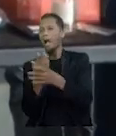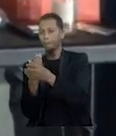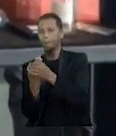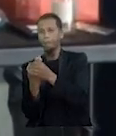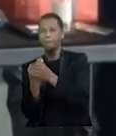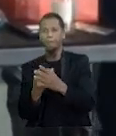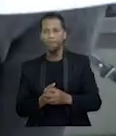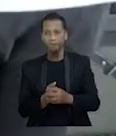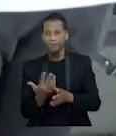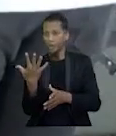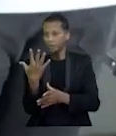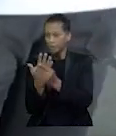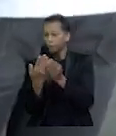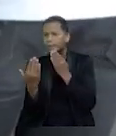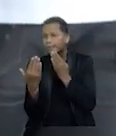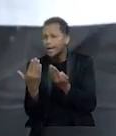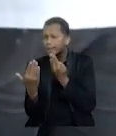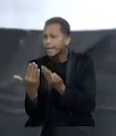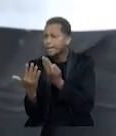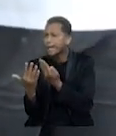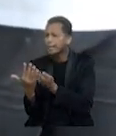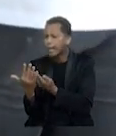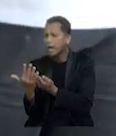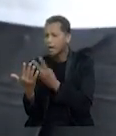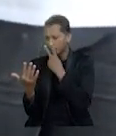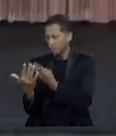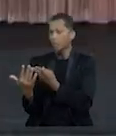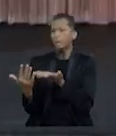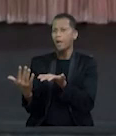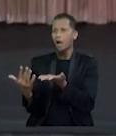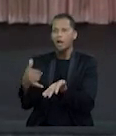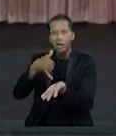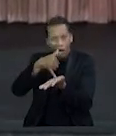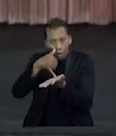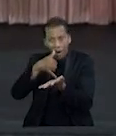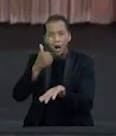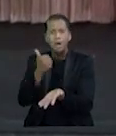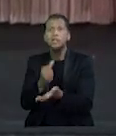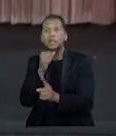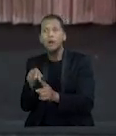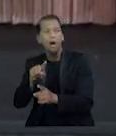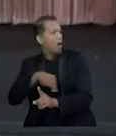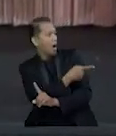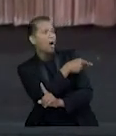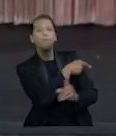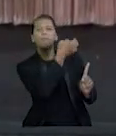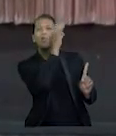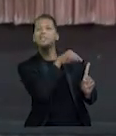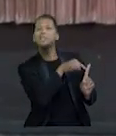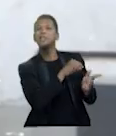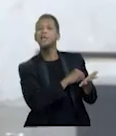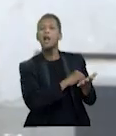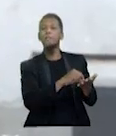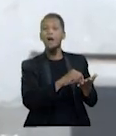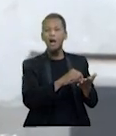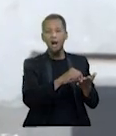dari keterangan para pelaku polisi mendapati bukti bahwa narkoba diperoleh dari anggota polisi di Polsek Kalibaru Jakarta Utara bernama Aida Ahmad